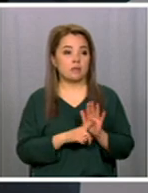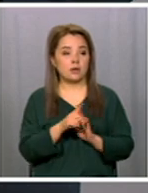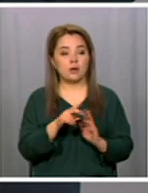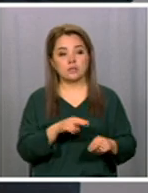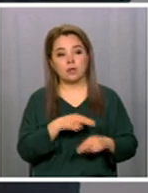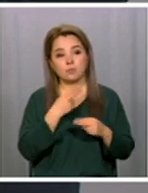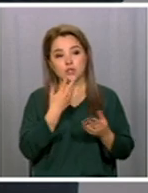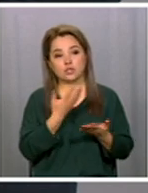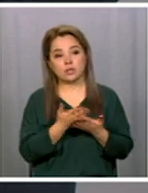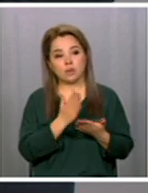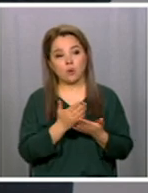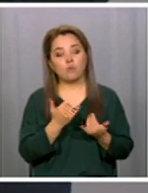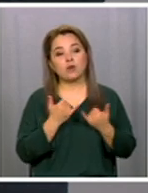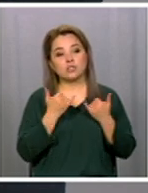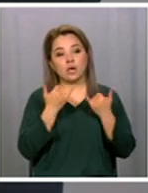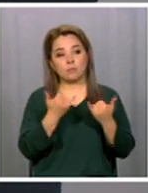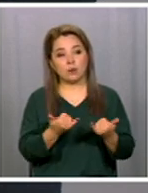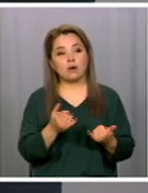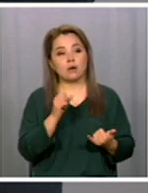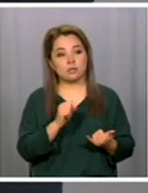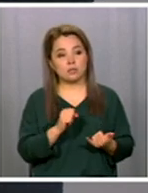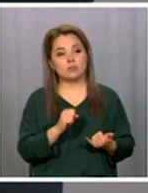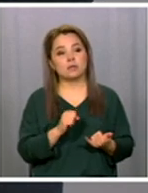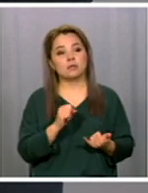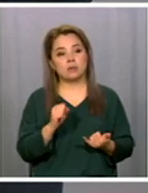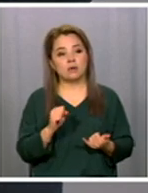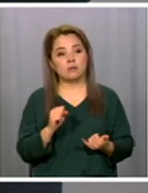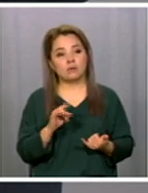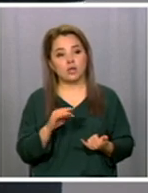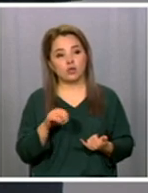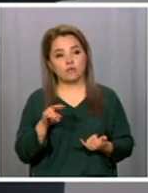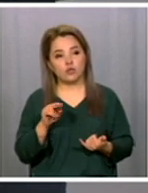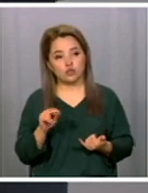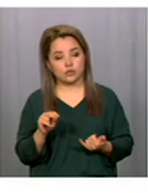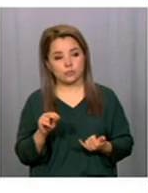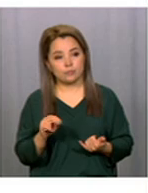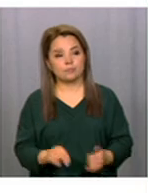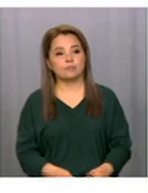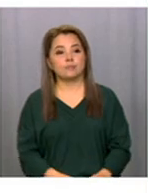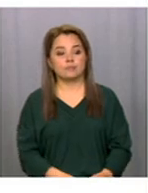обращения. Уважаемый Александр Альфредович.